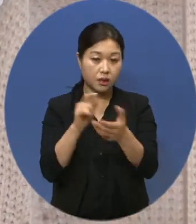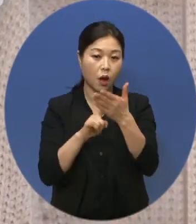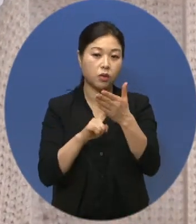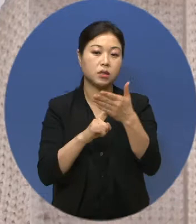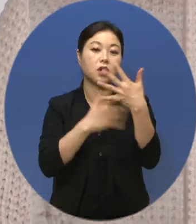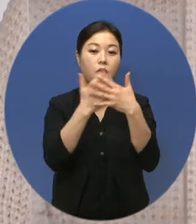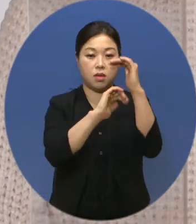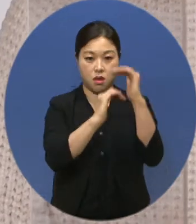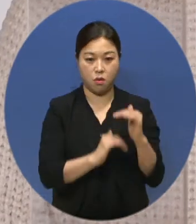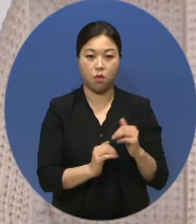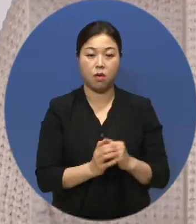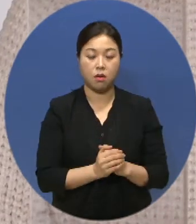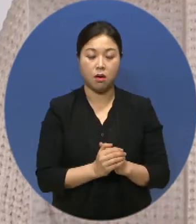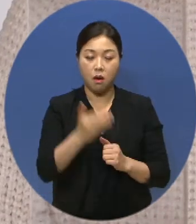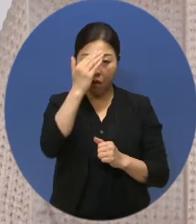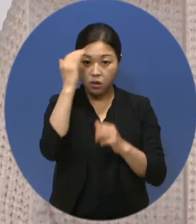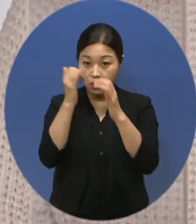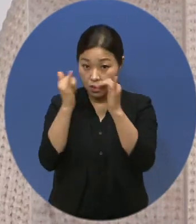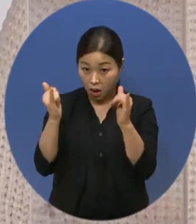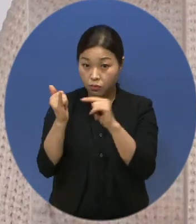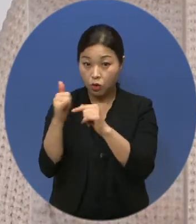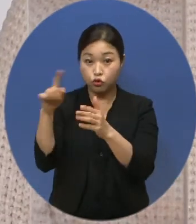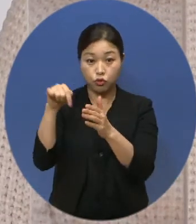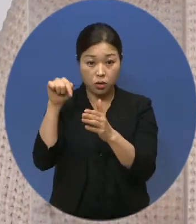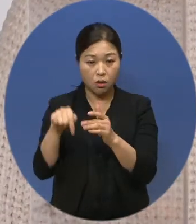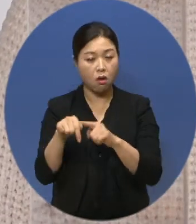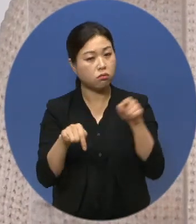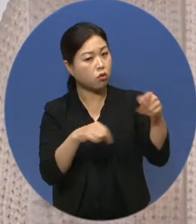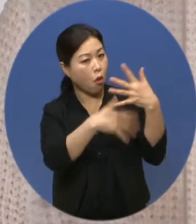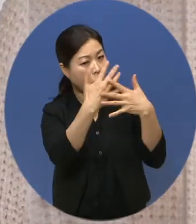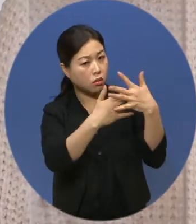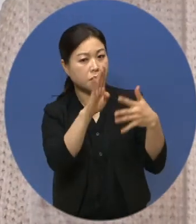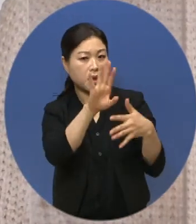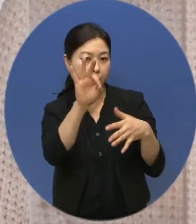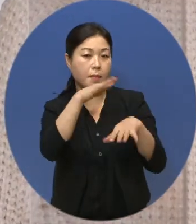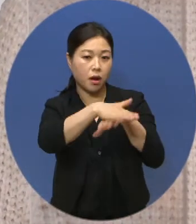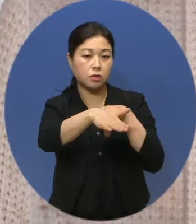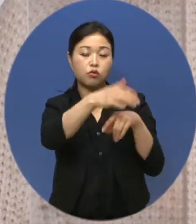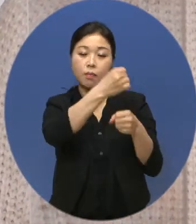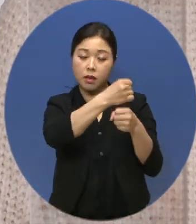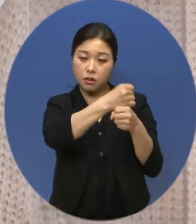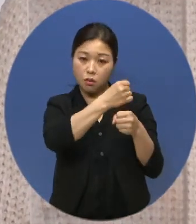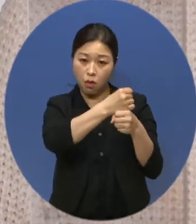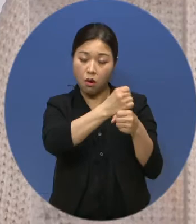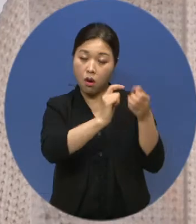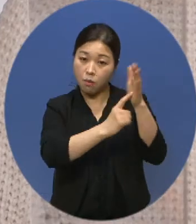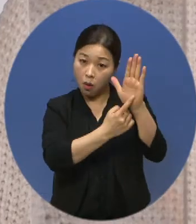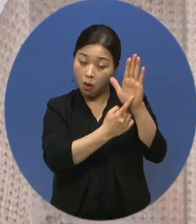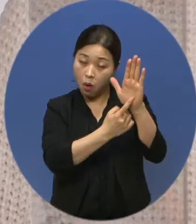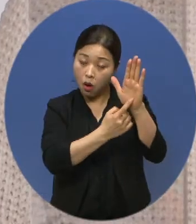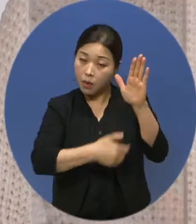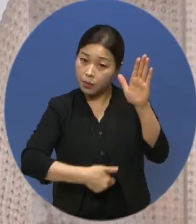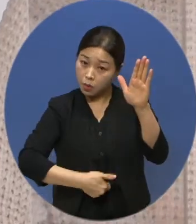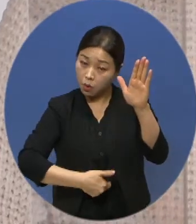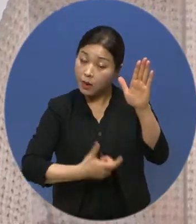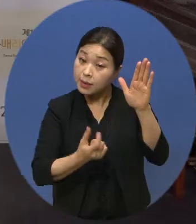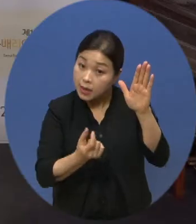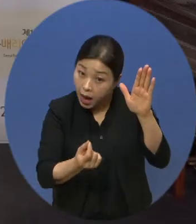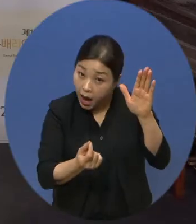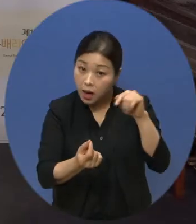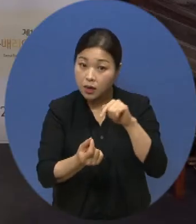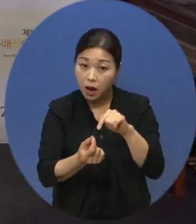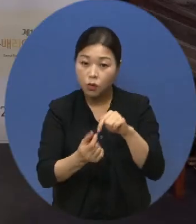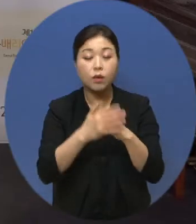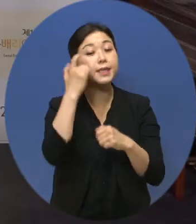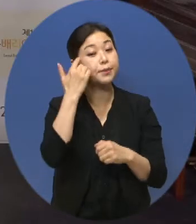이야기였어요. 네. 근데 관객분들 중에서 이런 거는 이제 베리어프리 버전으로 조금 상영을 했어야 했는 게 아니냐라는